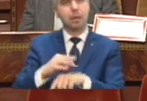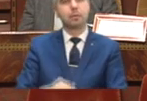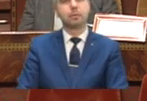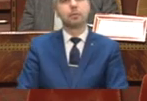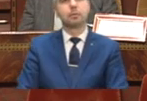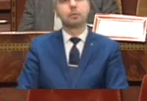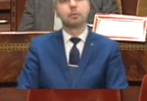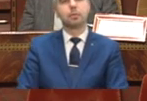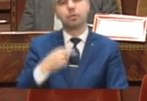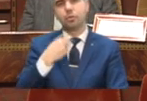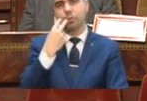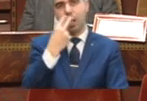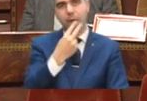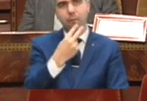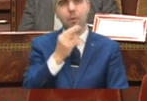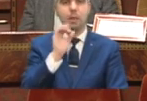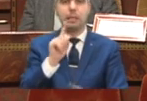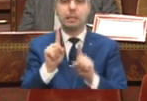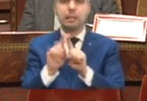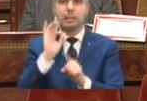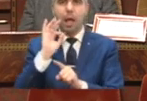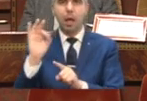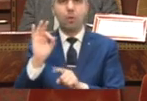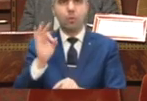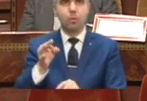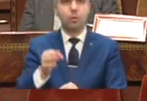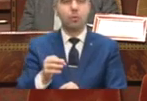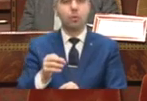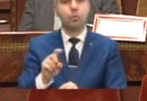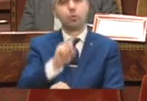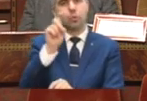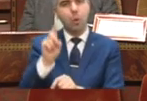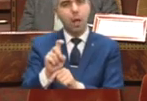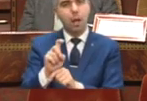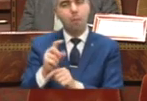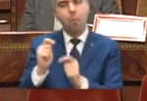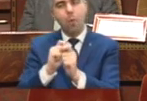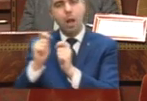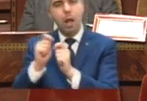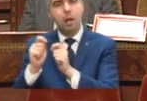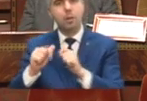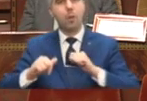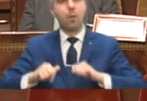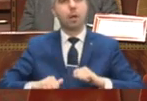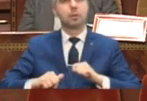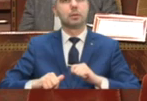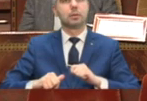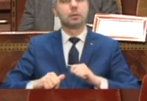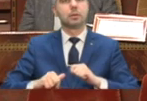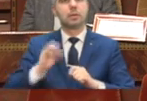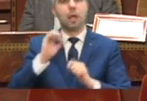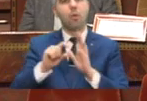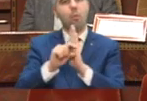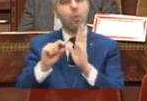أنا شفتها، نخليه يكمل الكلام ديالو في المساءلة مناقشة مع السيد الوزير ولا خروج على هذا